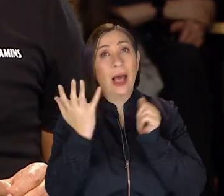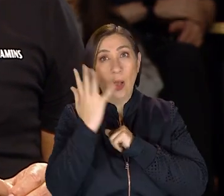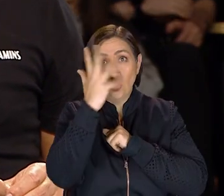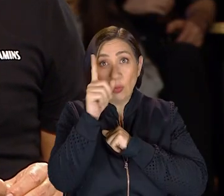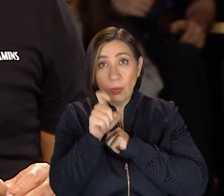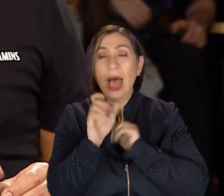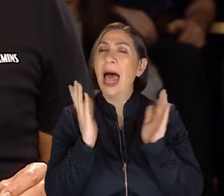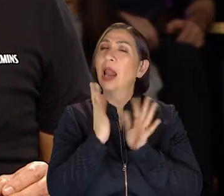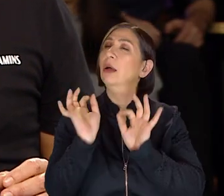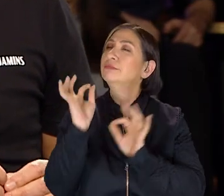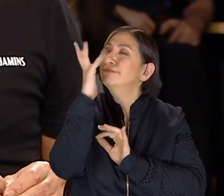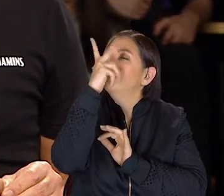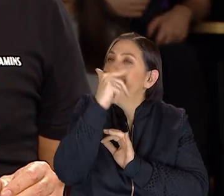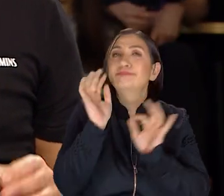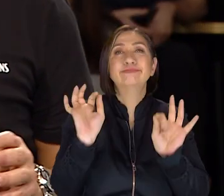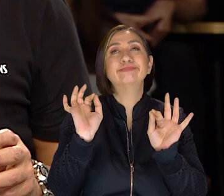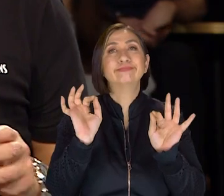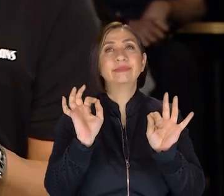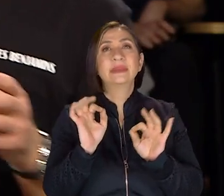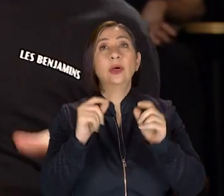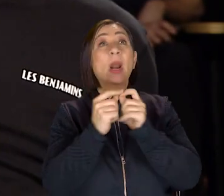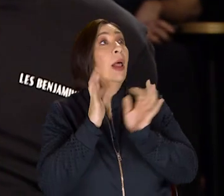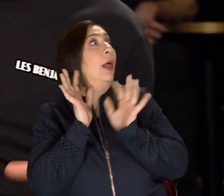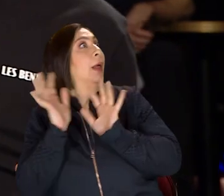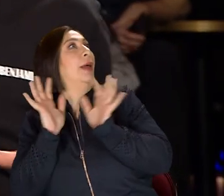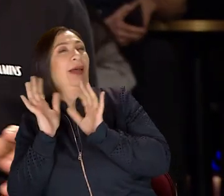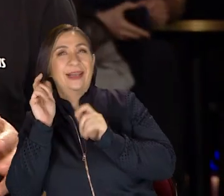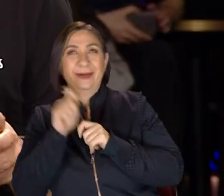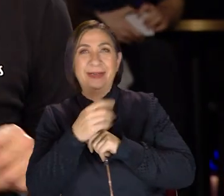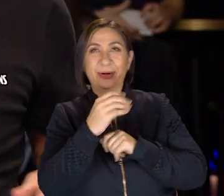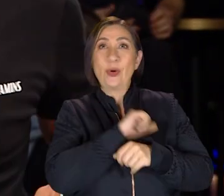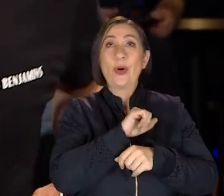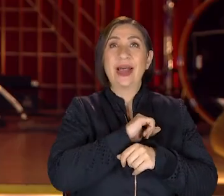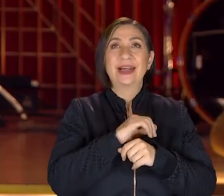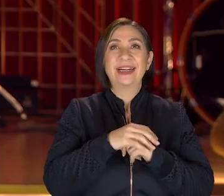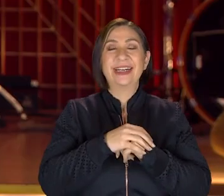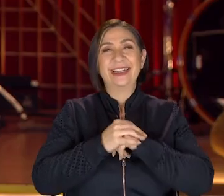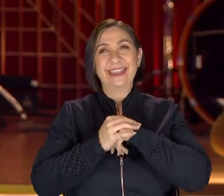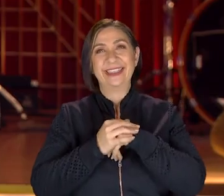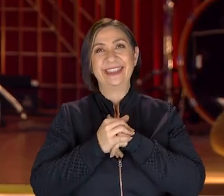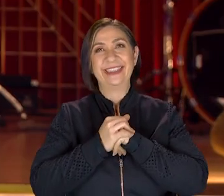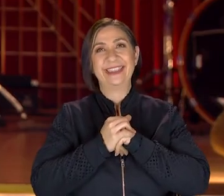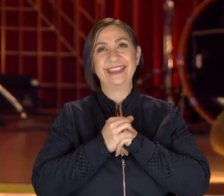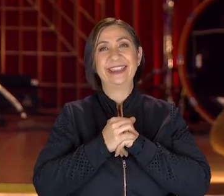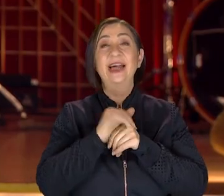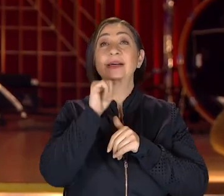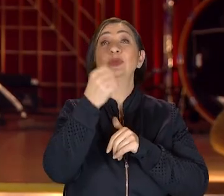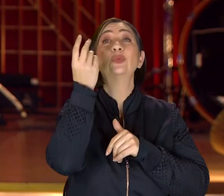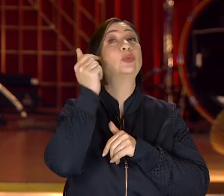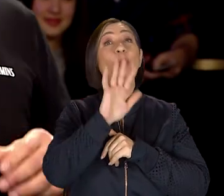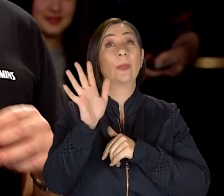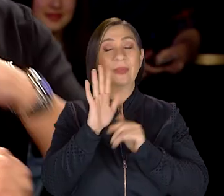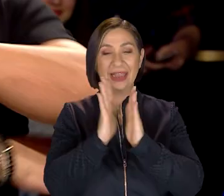mu? Hala öyle abi. Hala. Hala mesela. Bülent de yapar, korkar tamam mı? Ve şöyle, hiç